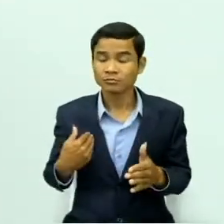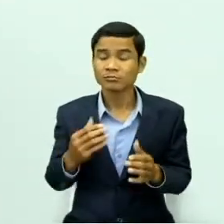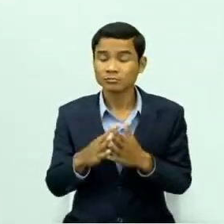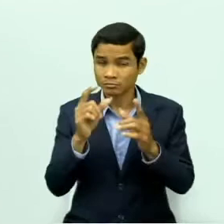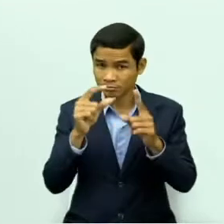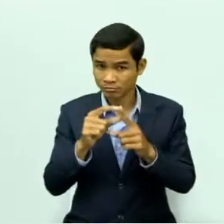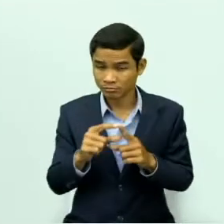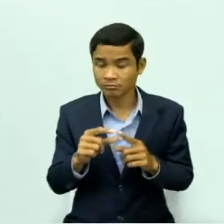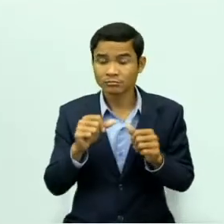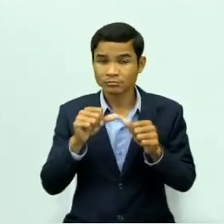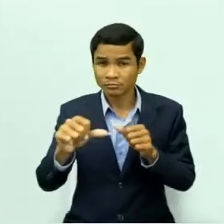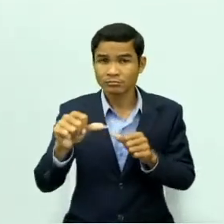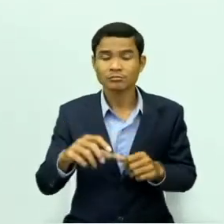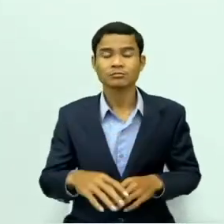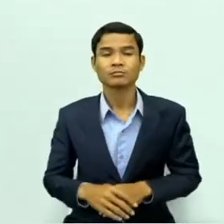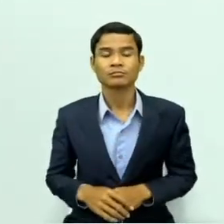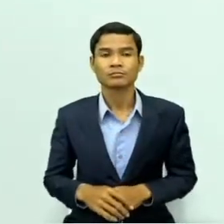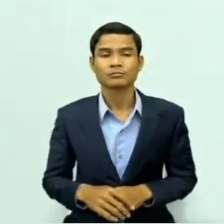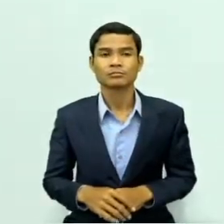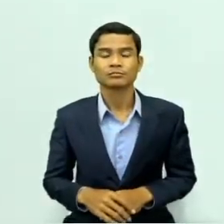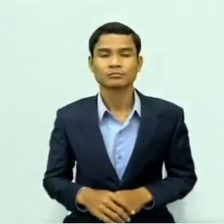tớ.